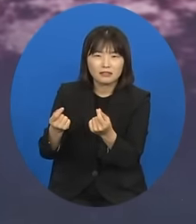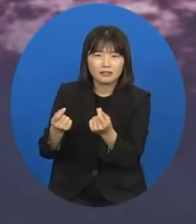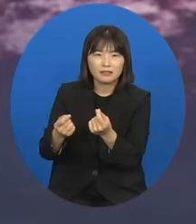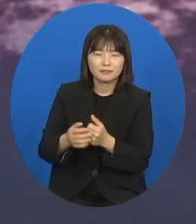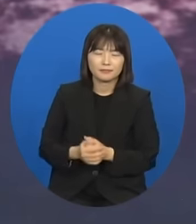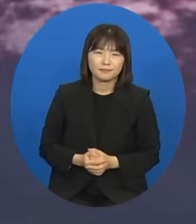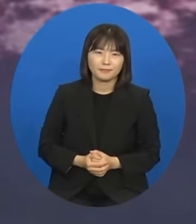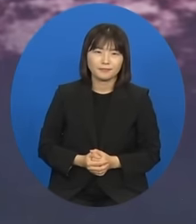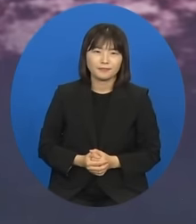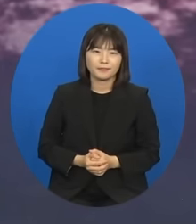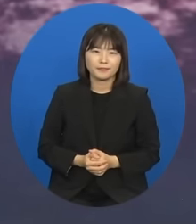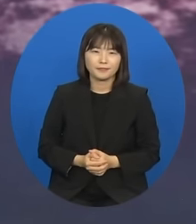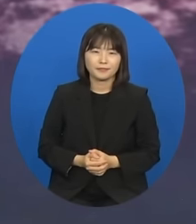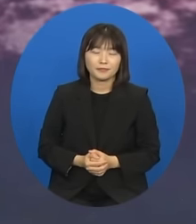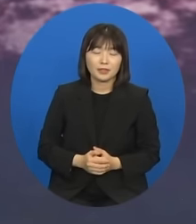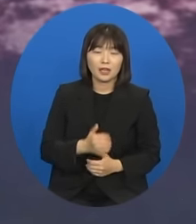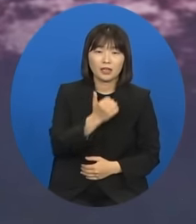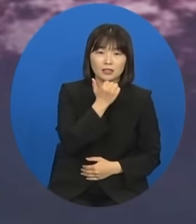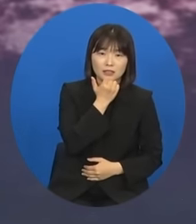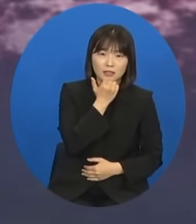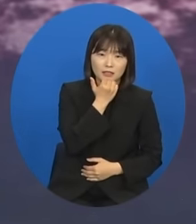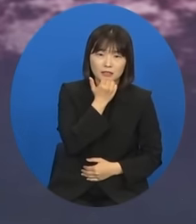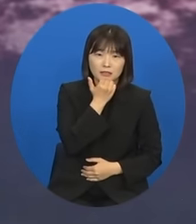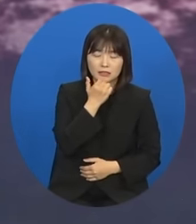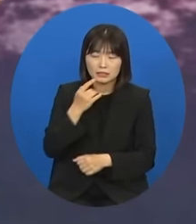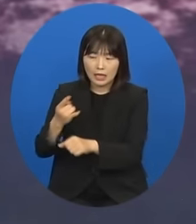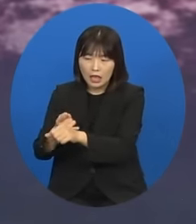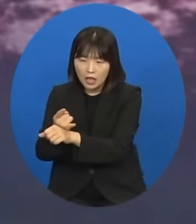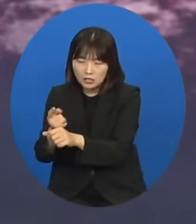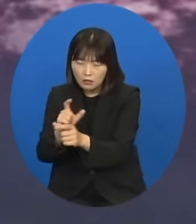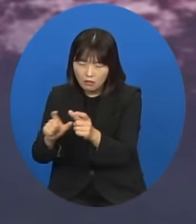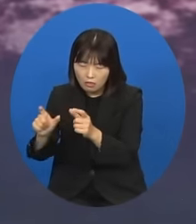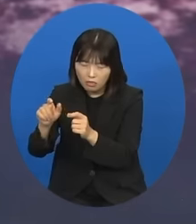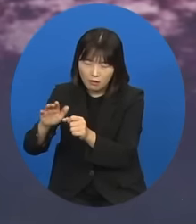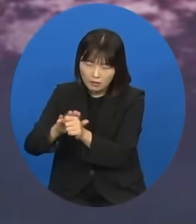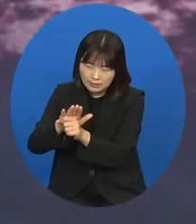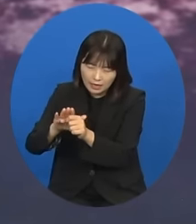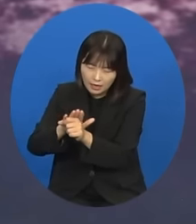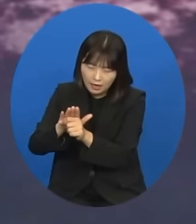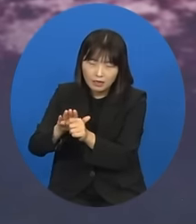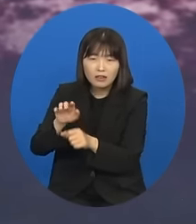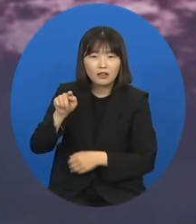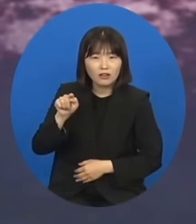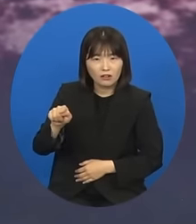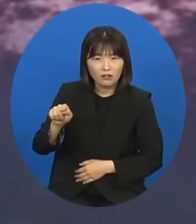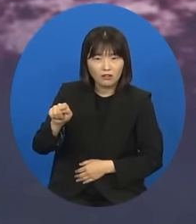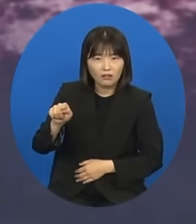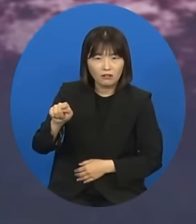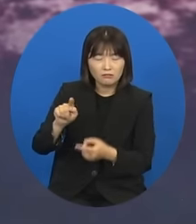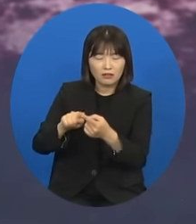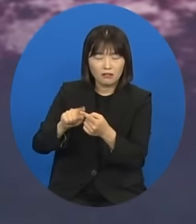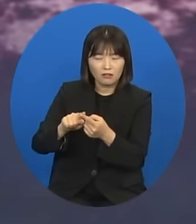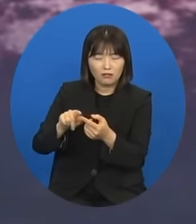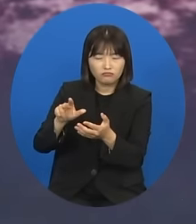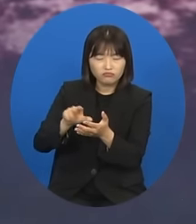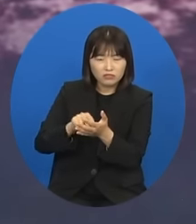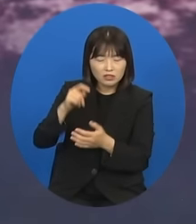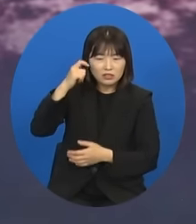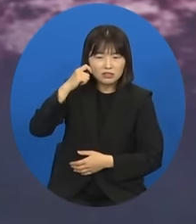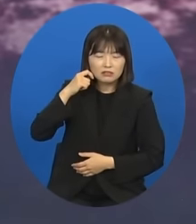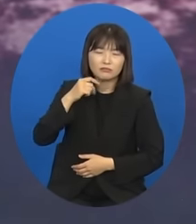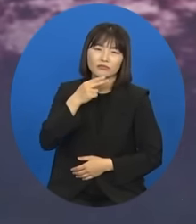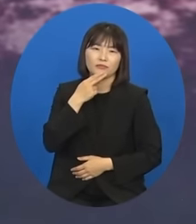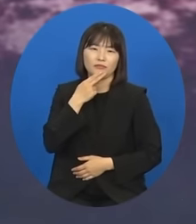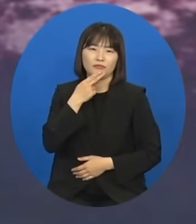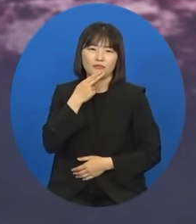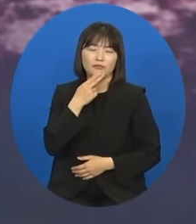조짐이 느껴져요 이삭은 에서를 더 사랑하고 편해하는 것에 대해서 전혀 문제를 느끼지 못하고